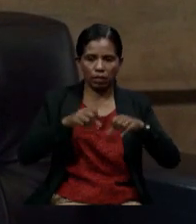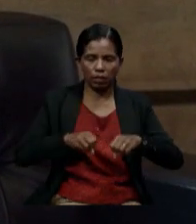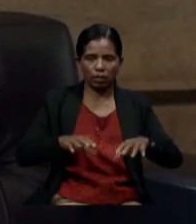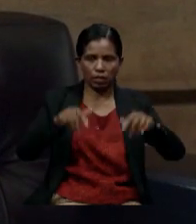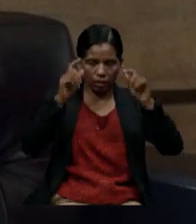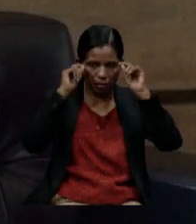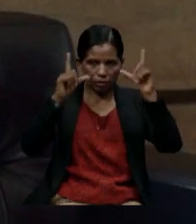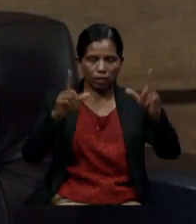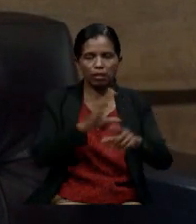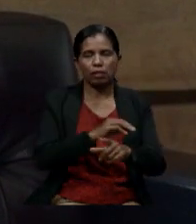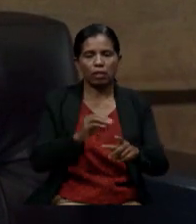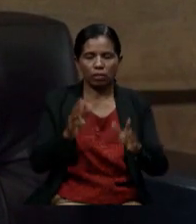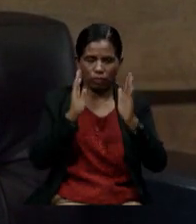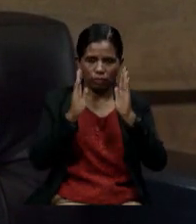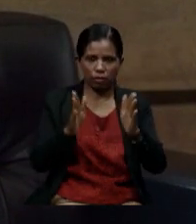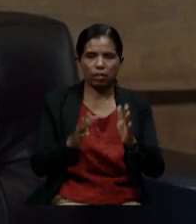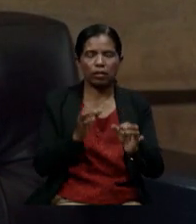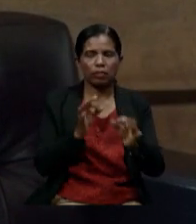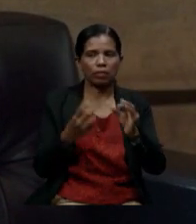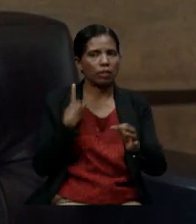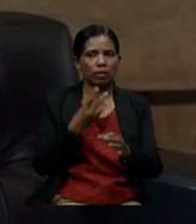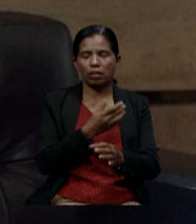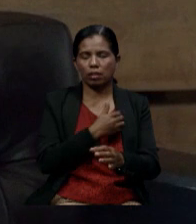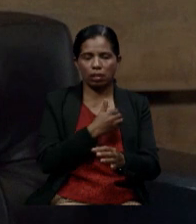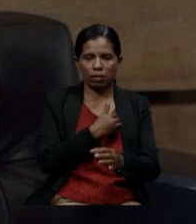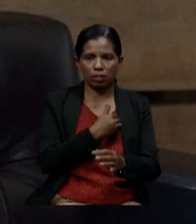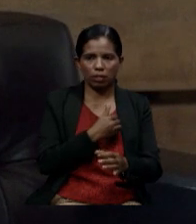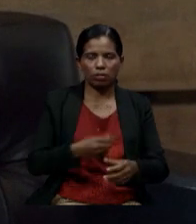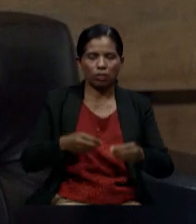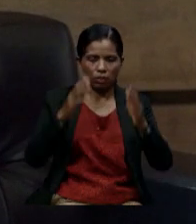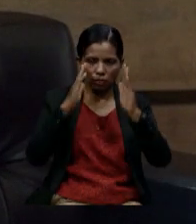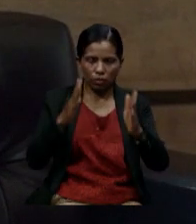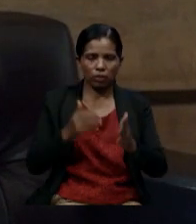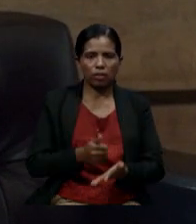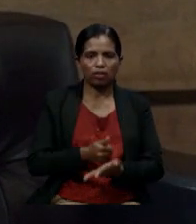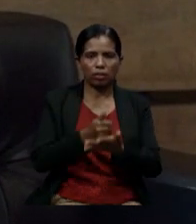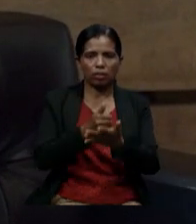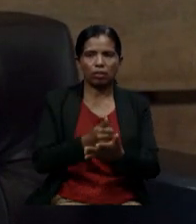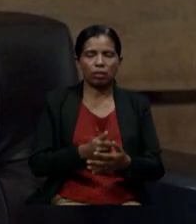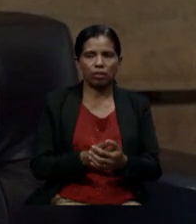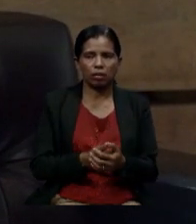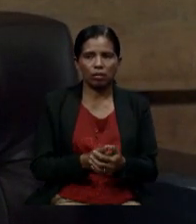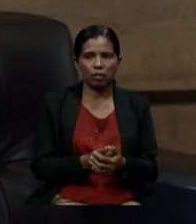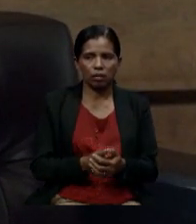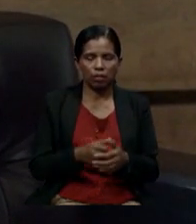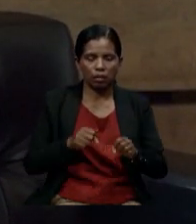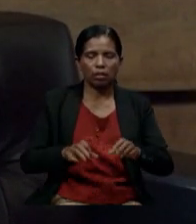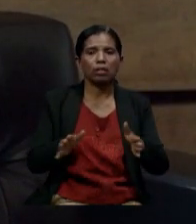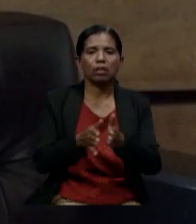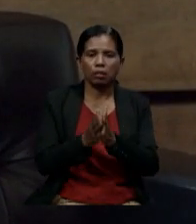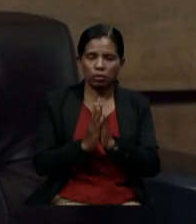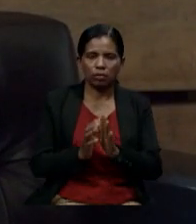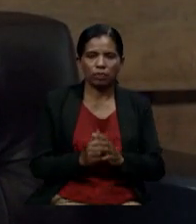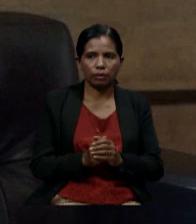ne fundamental maske ita sidauk fo atensaun ga masim ne maka tasi ne husu.